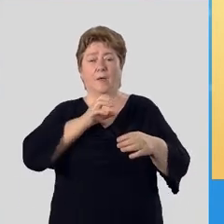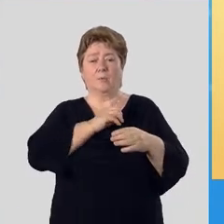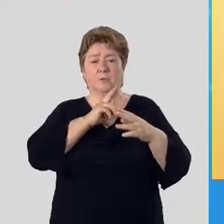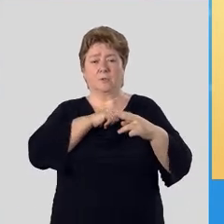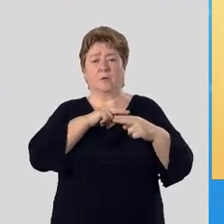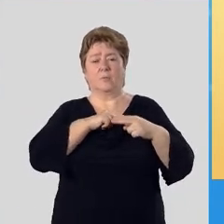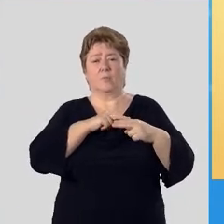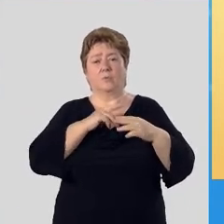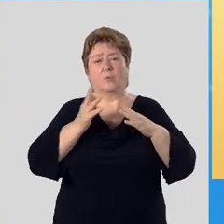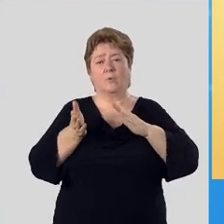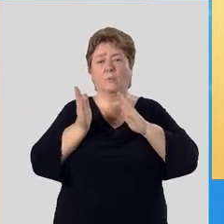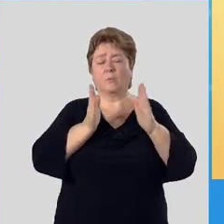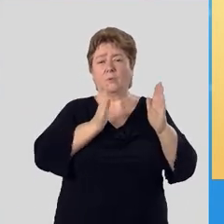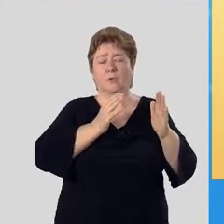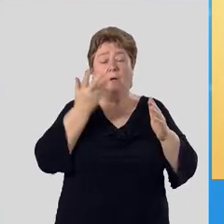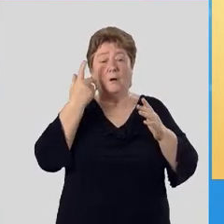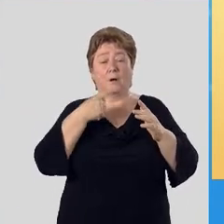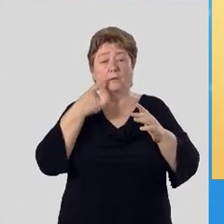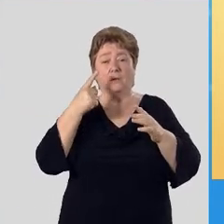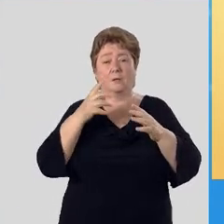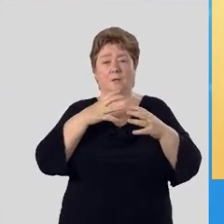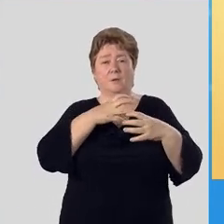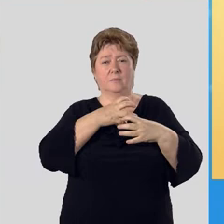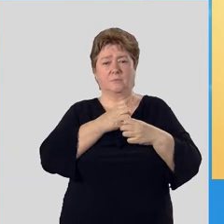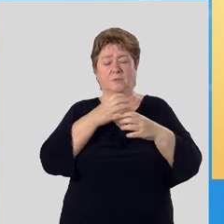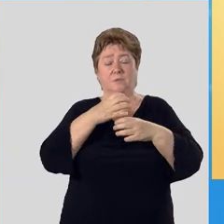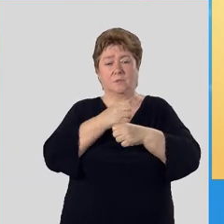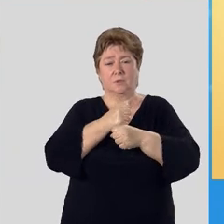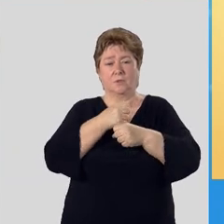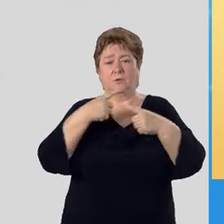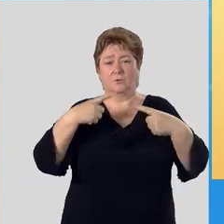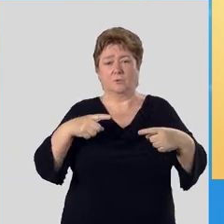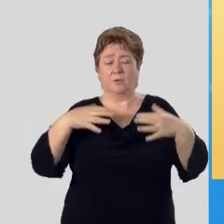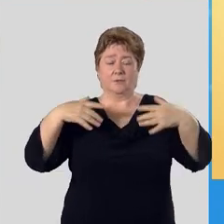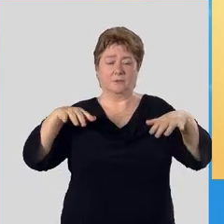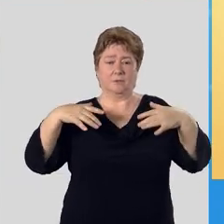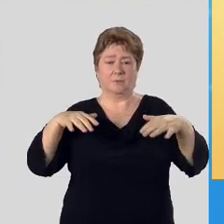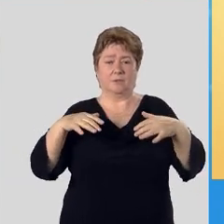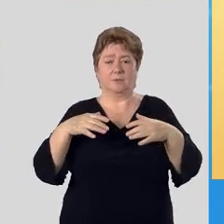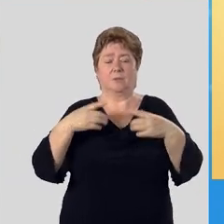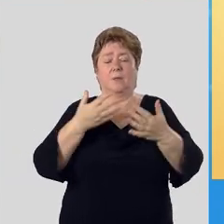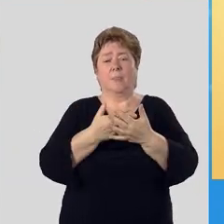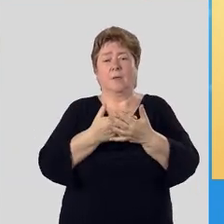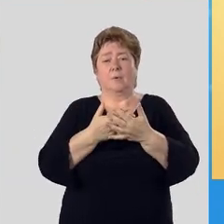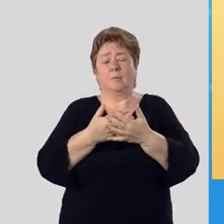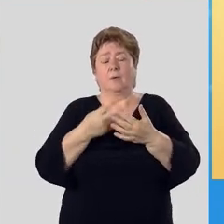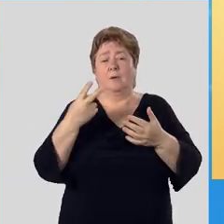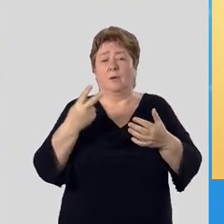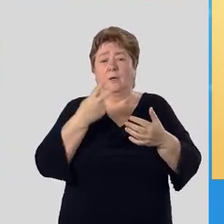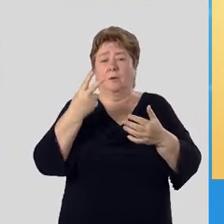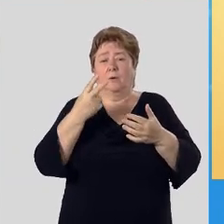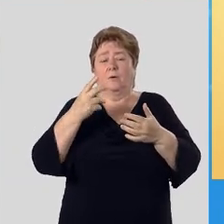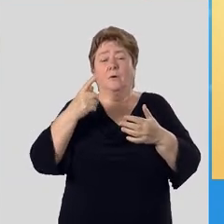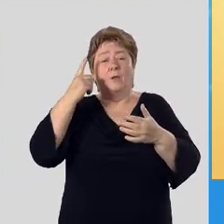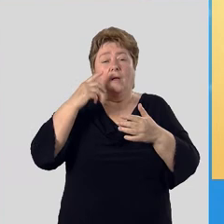Мышцы работают поочередно. Когда одна мышца сокращается, другая расслабляется. Например, двуглавая